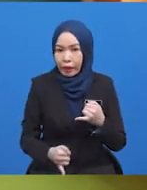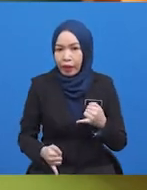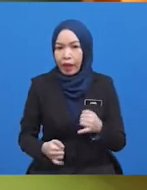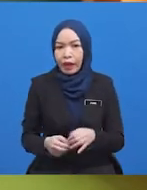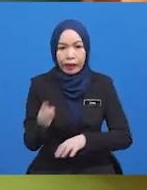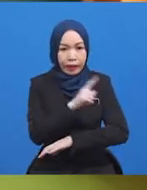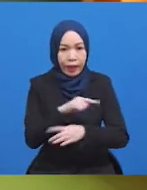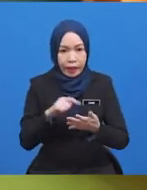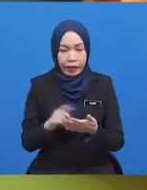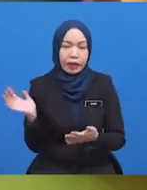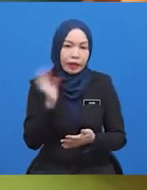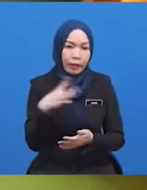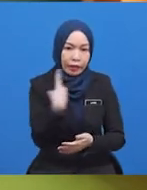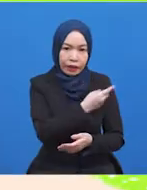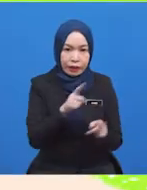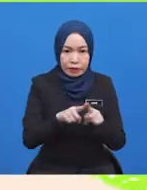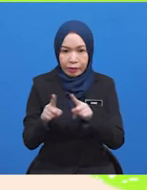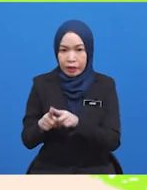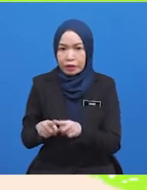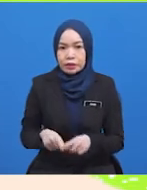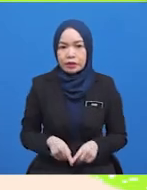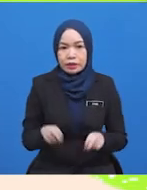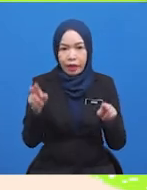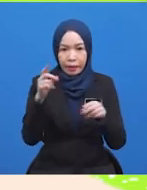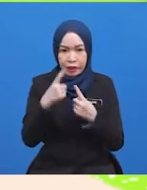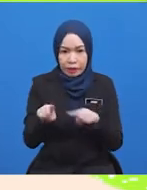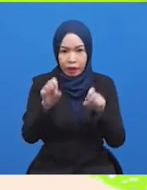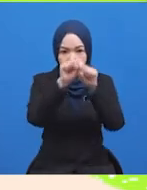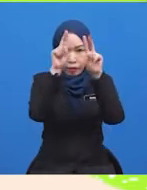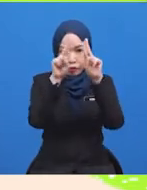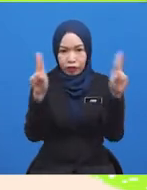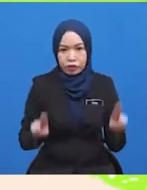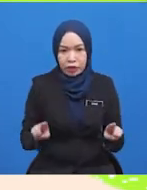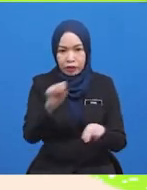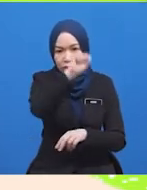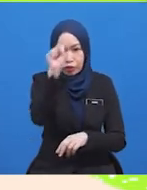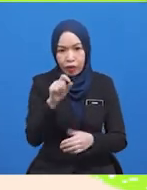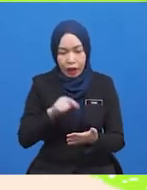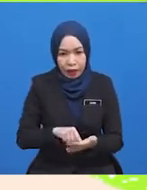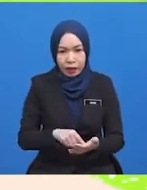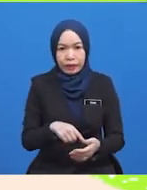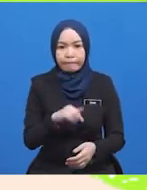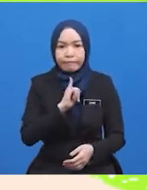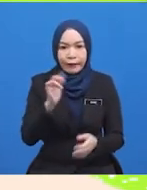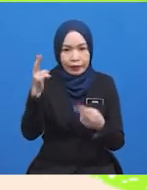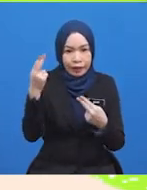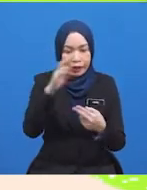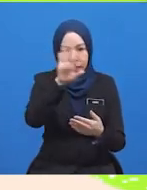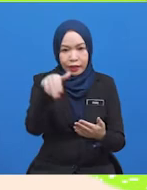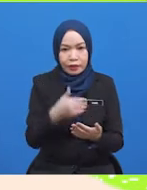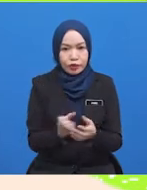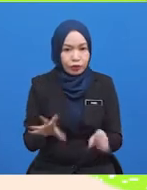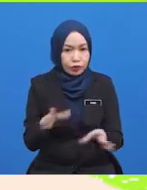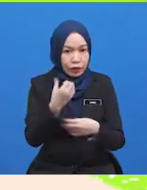ini, marilah kita sama-sama menguji minda kita. Cikgu berharap murid-murid